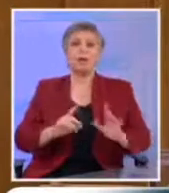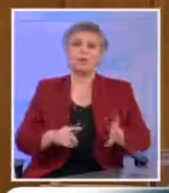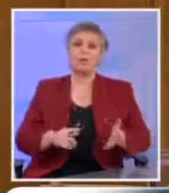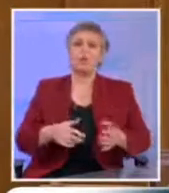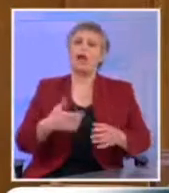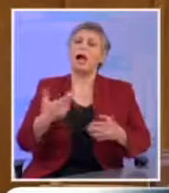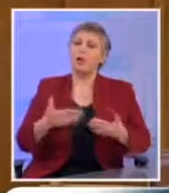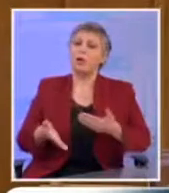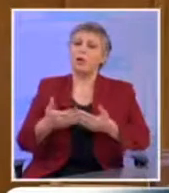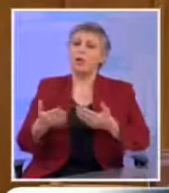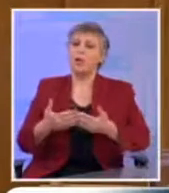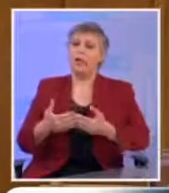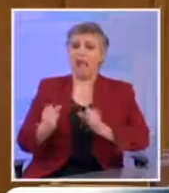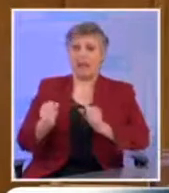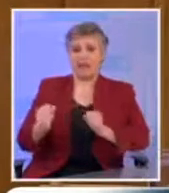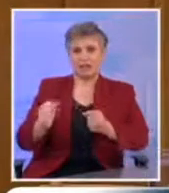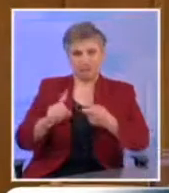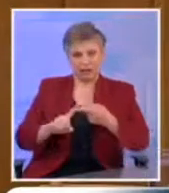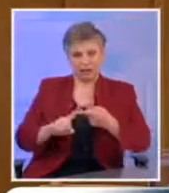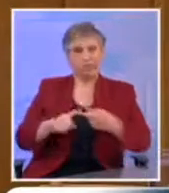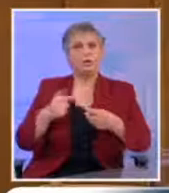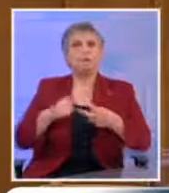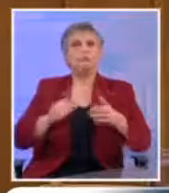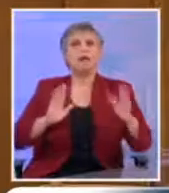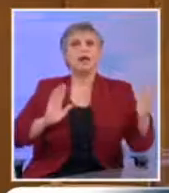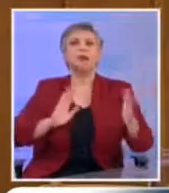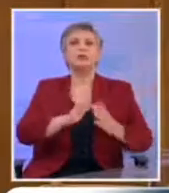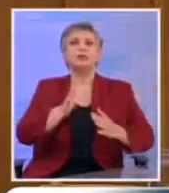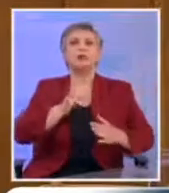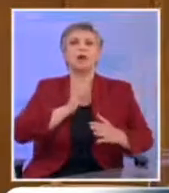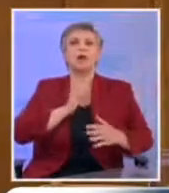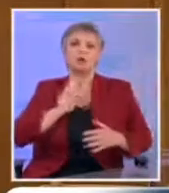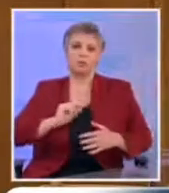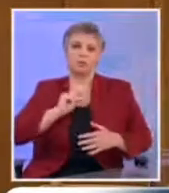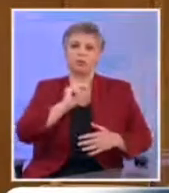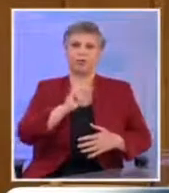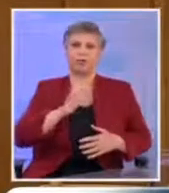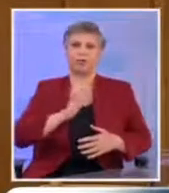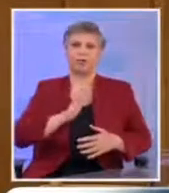στον ανθρωπισμό. Και τα δύο συνυπάρχουν. Και το ένα στηρίζει το άλλο.